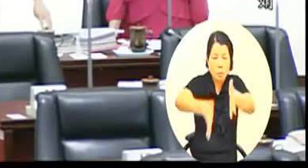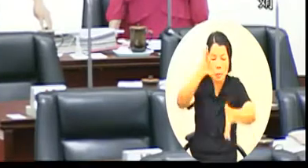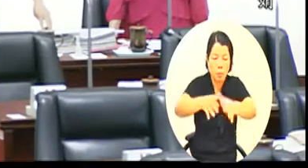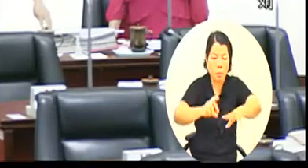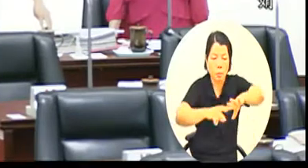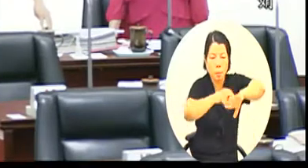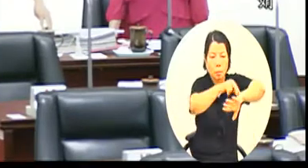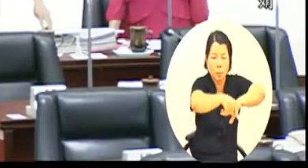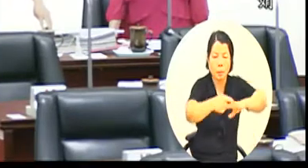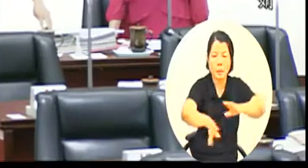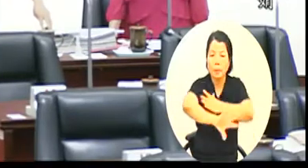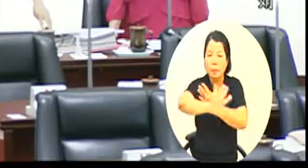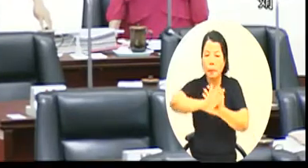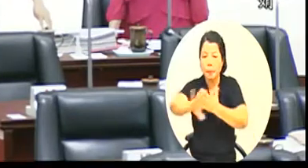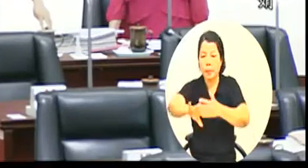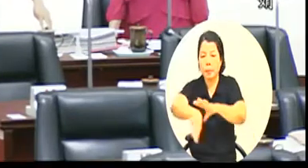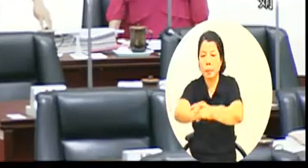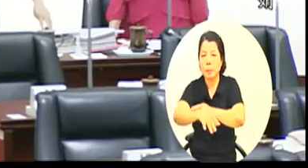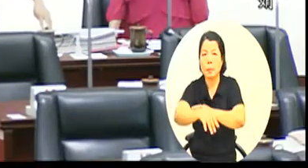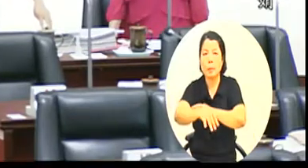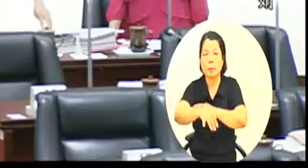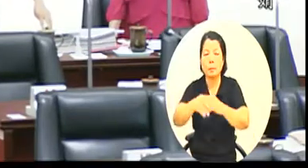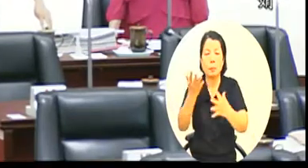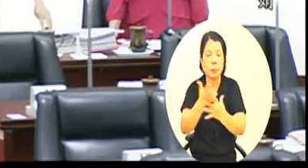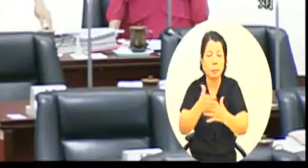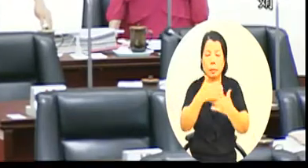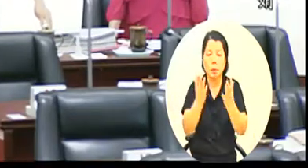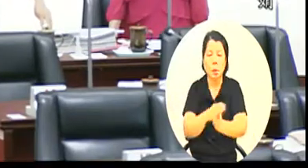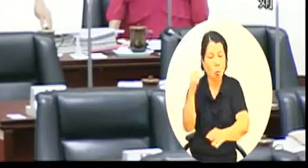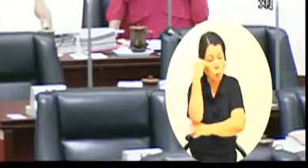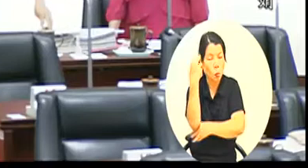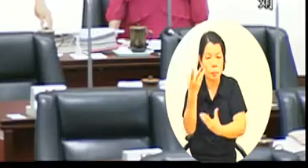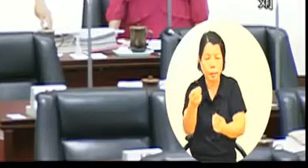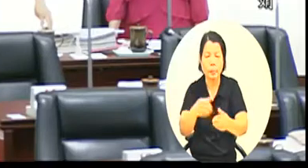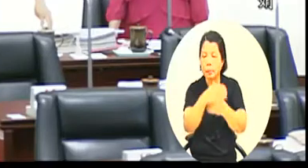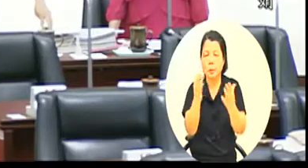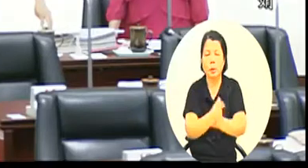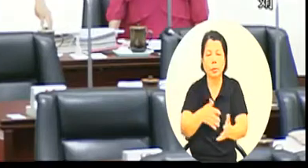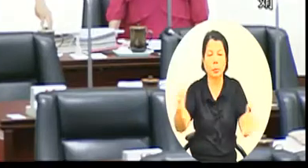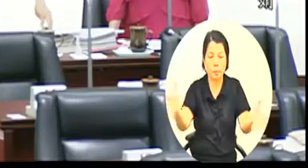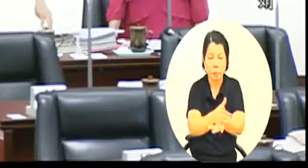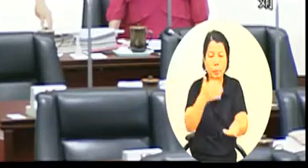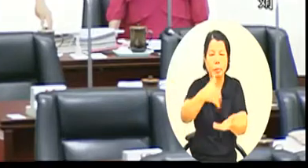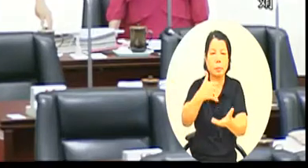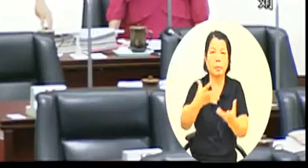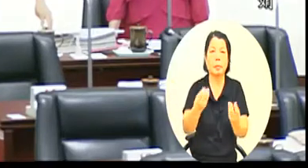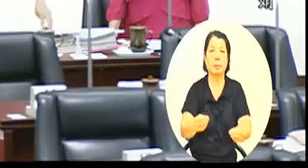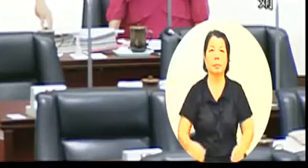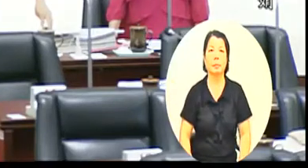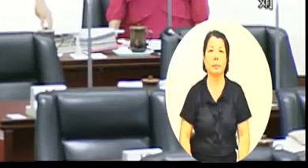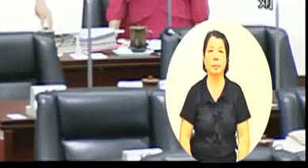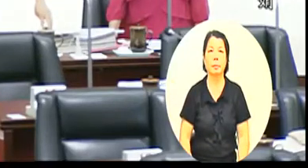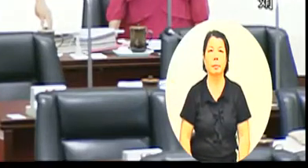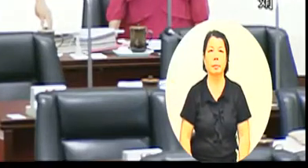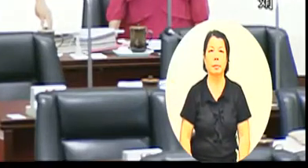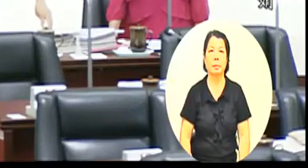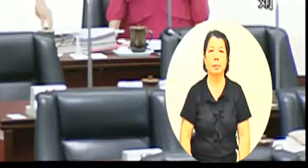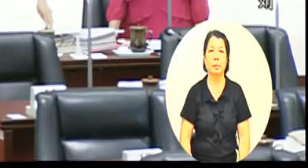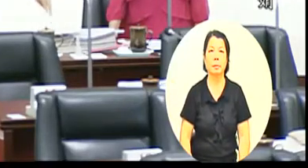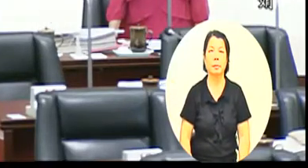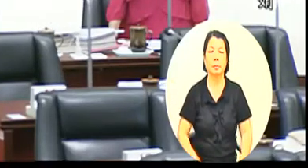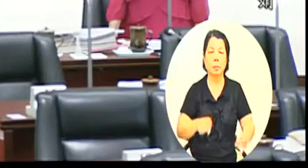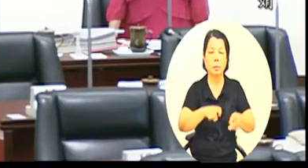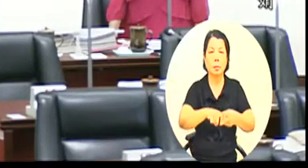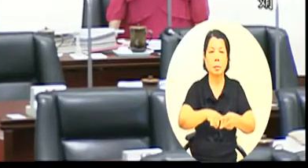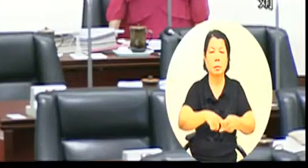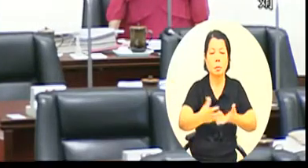间不居住人的就不算容积率。我们的公务局长有没有在？公务局长算在吗？不在。有没有公务局的